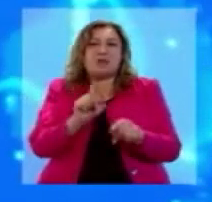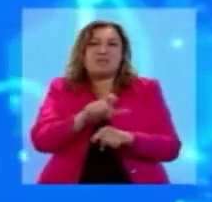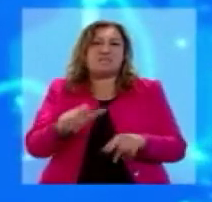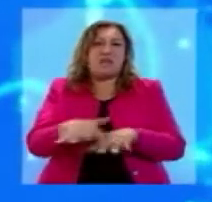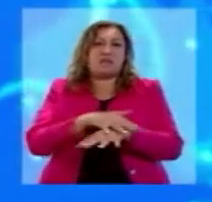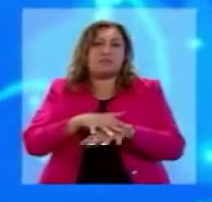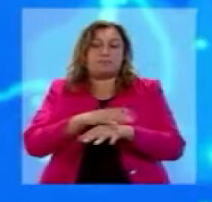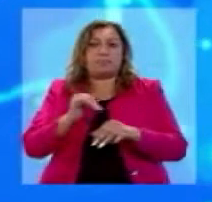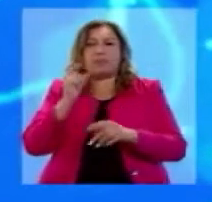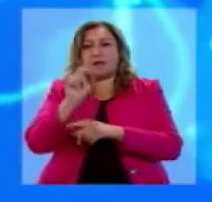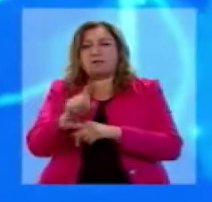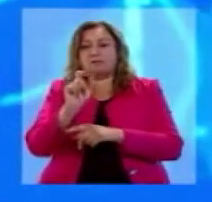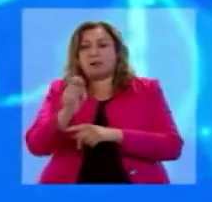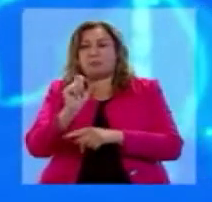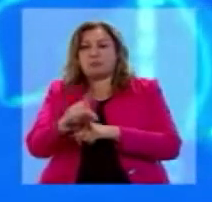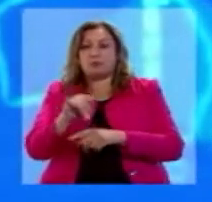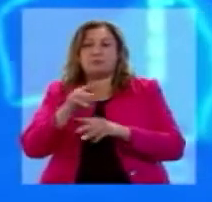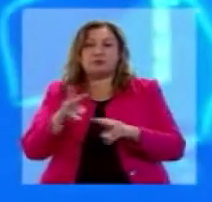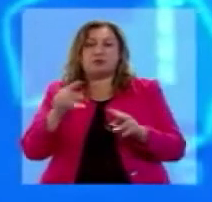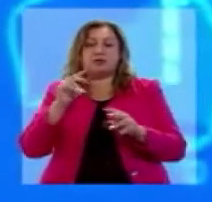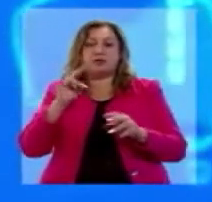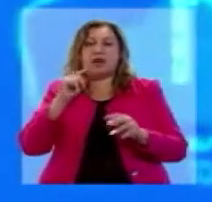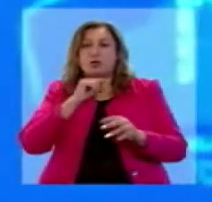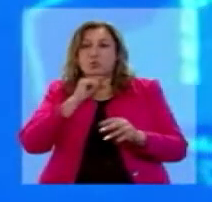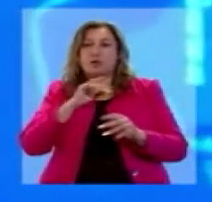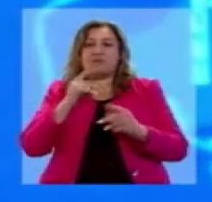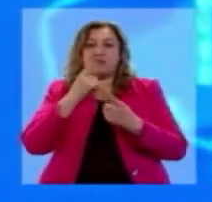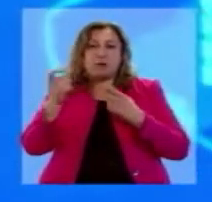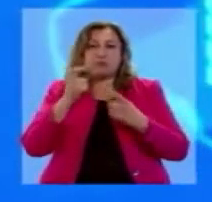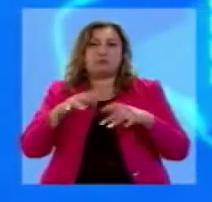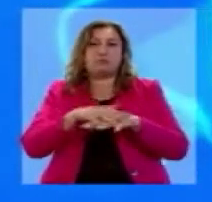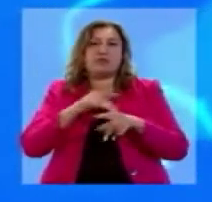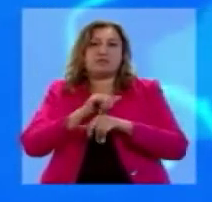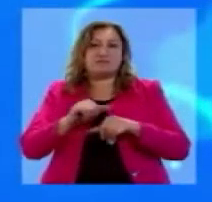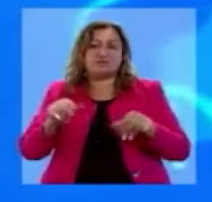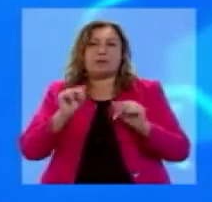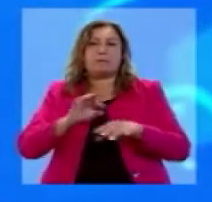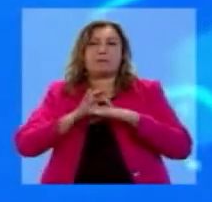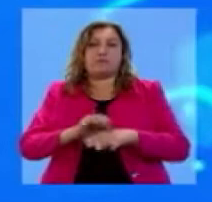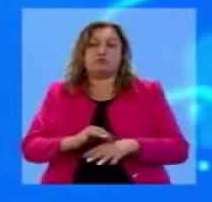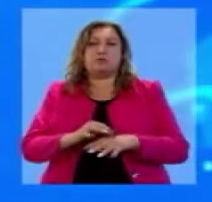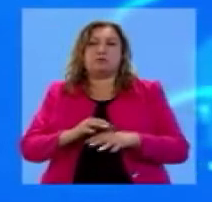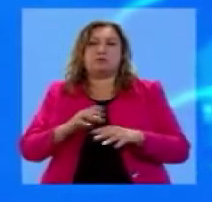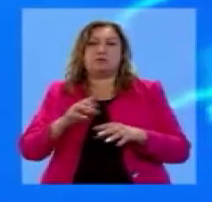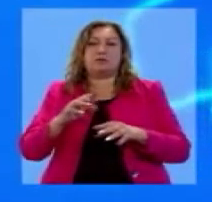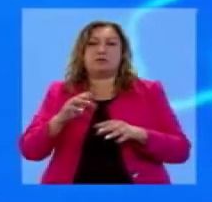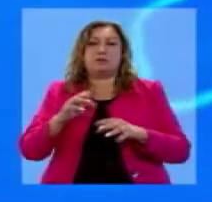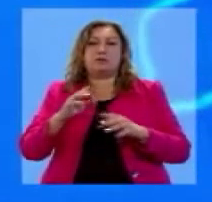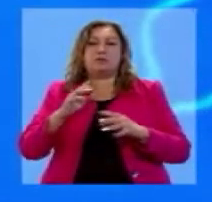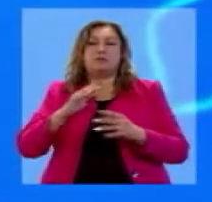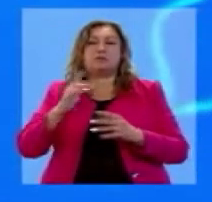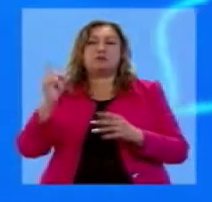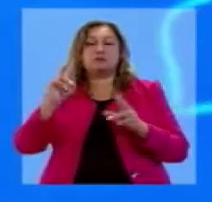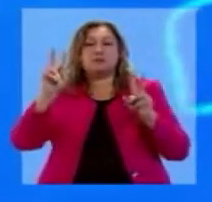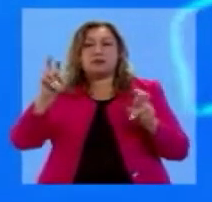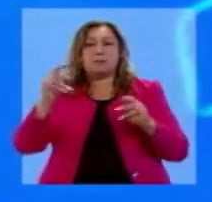ақпарат және қоғамдық даму министрлігіне осы жөнде тапсырма берді. Халық үніне құлақ асатын мемлекет қағидасы қалай